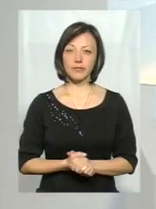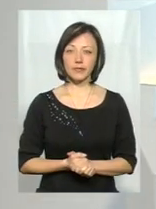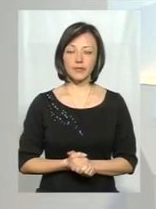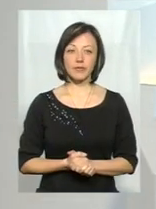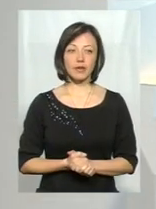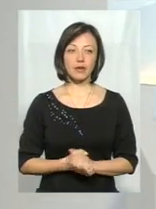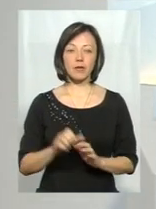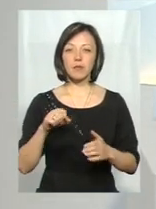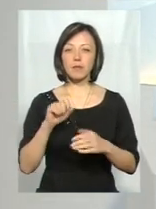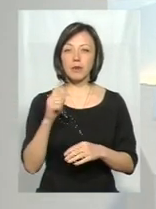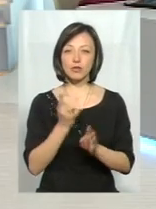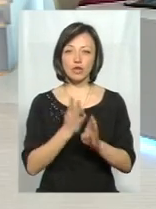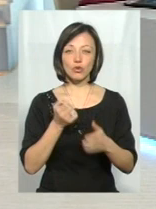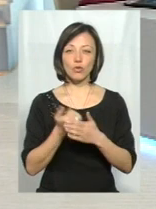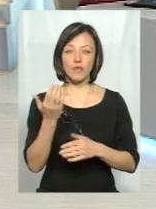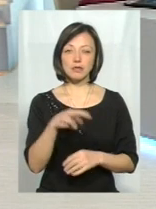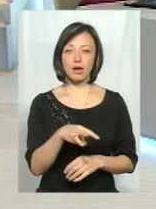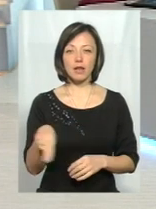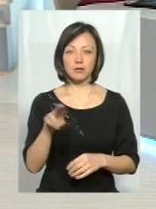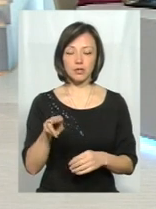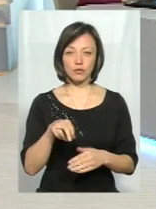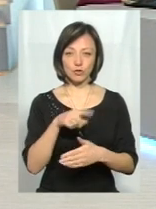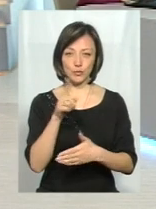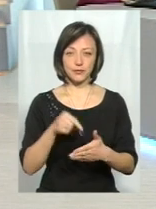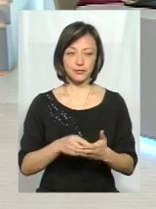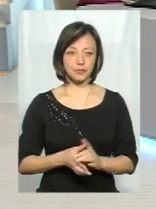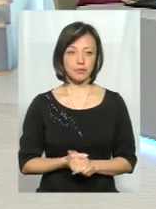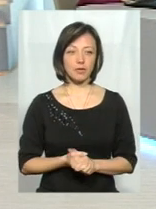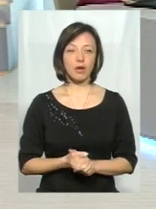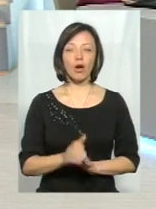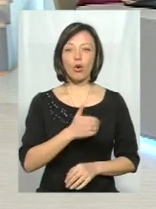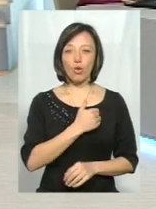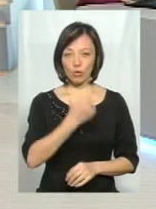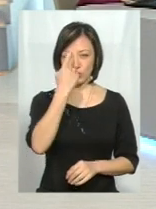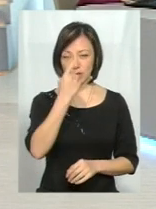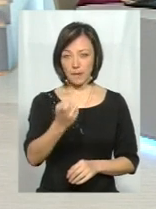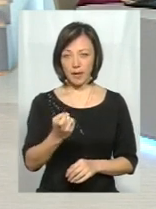першу чергу це до вас, Михайле Дмитровичу. Що ви скажете? Хочу запевнити,